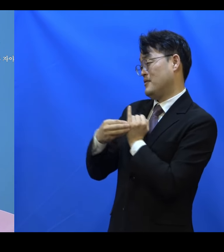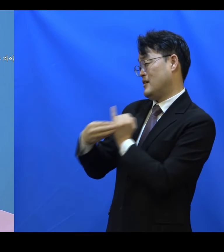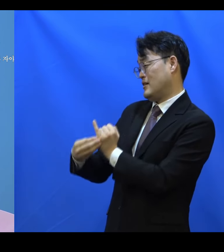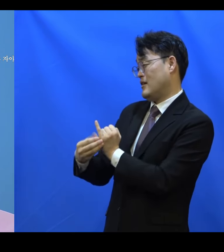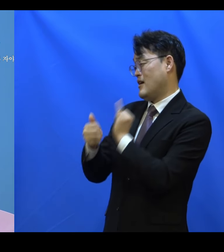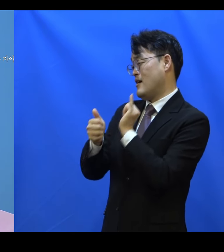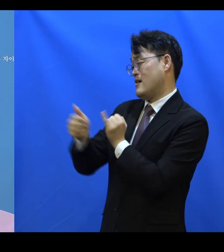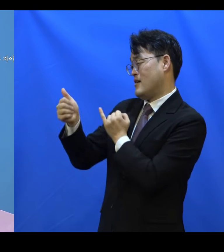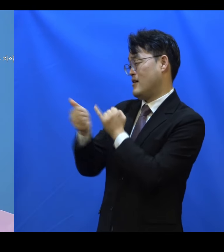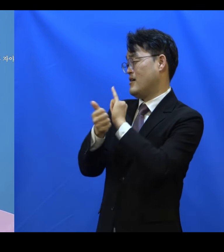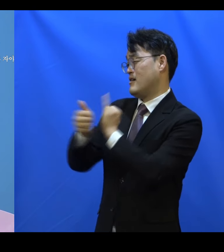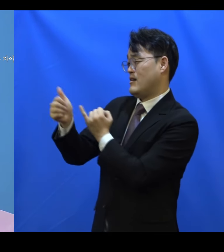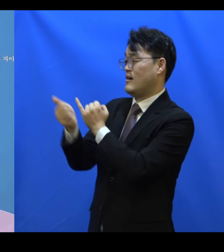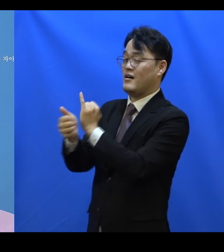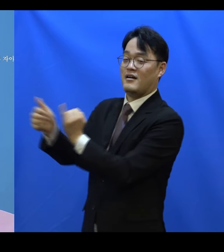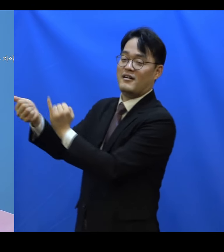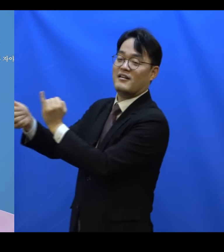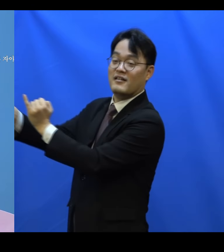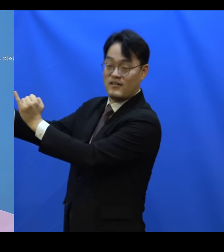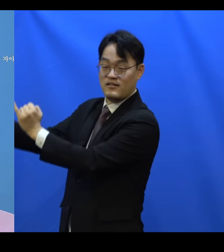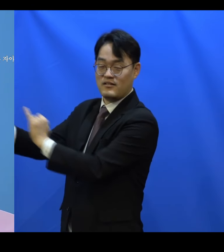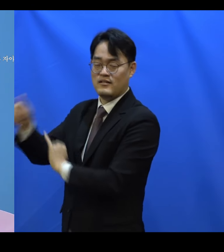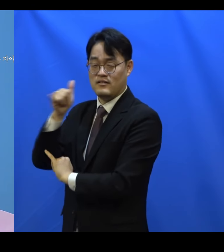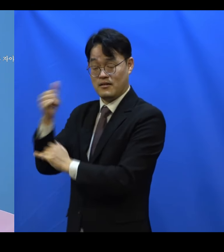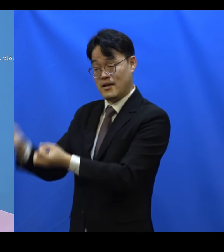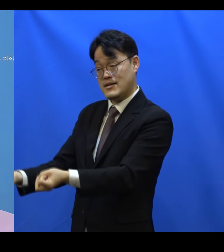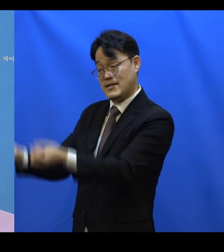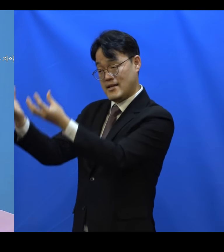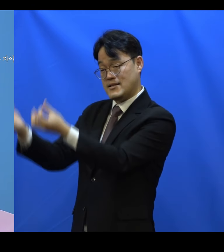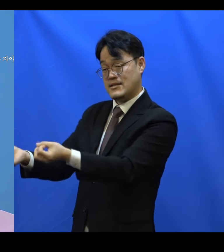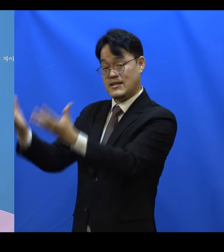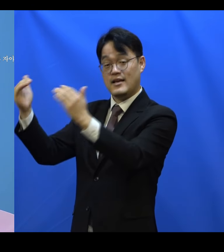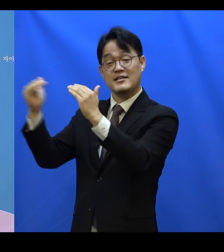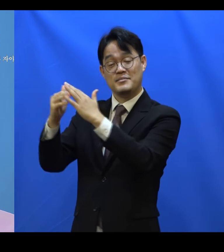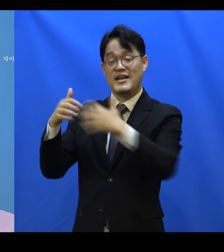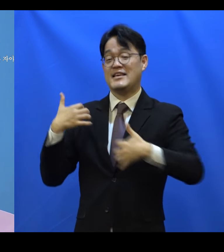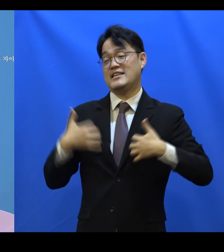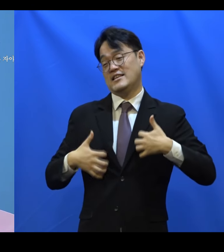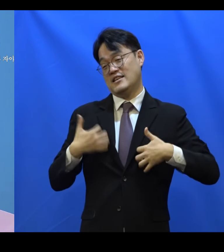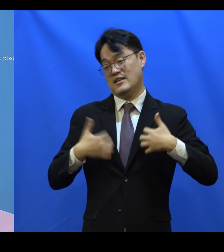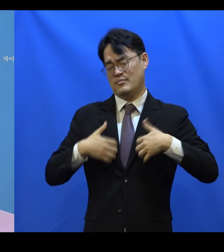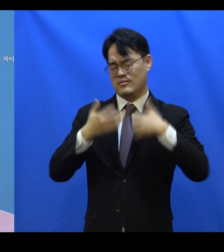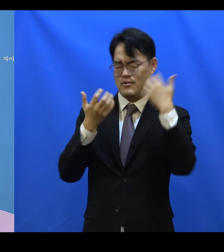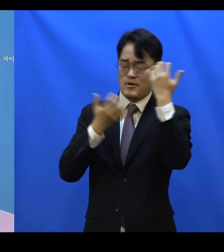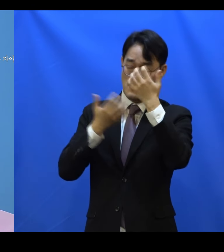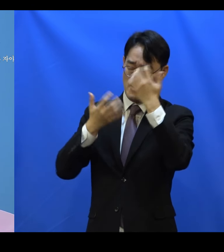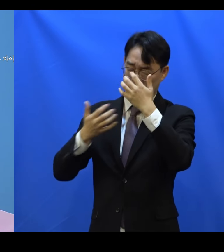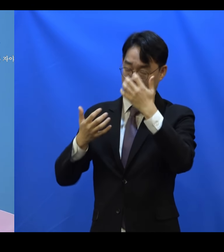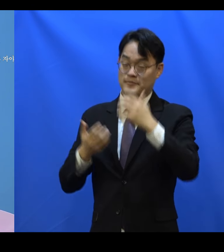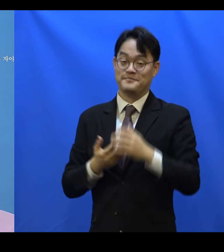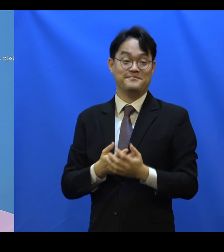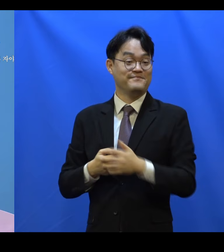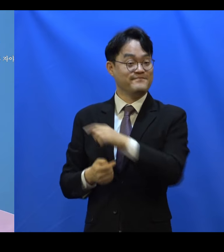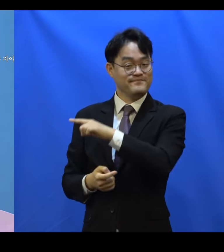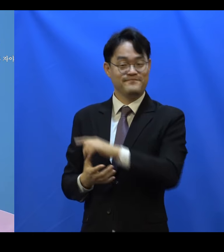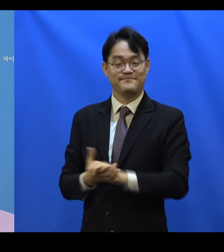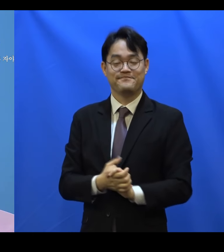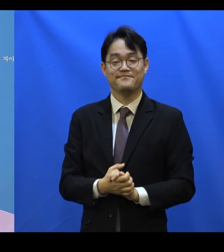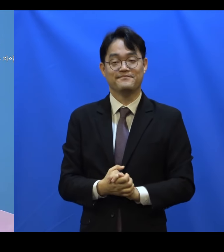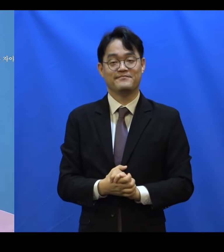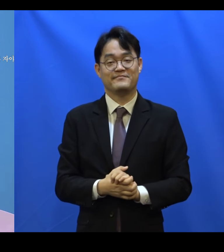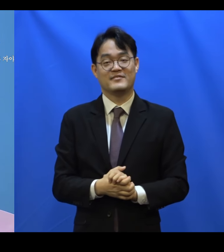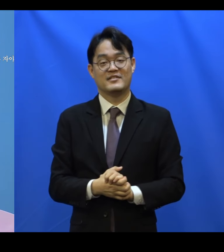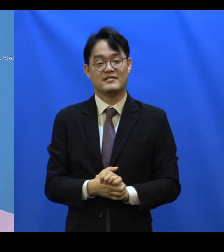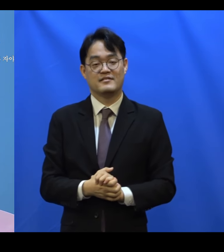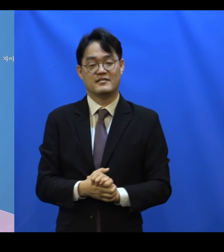잔치집은 풍성한 곳입니다. 기쁨과 황홀감이 있는 거죠. 황홀함의 극치. 자, 여기 중요한 주어는 그거예요.